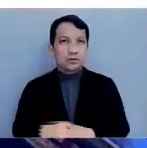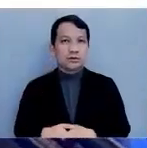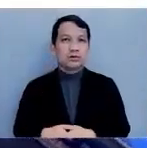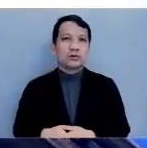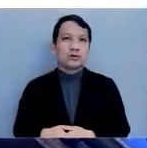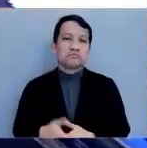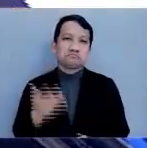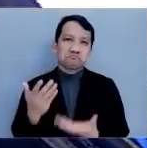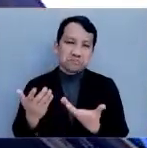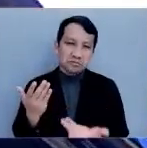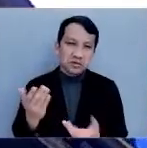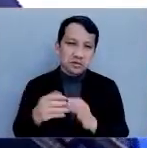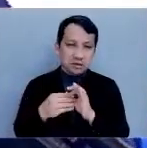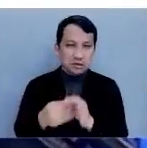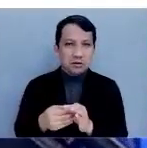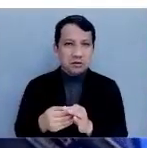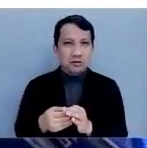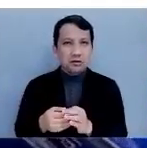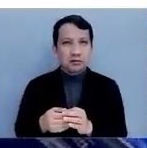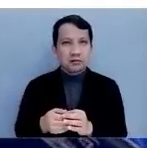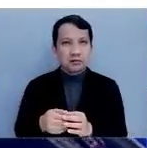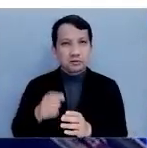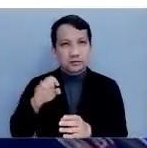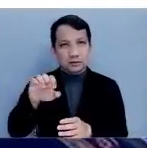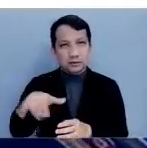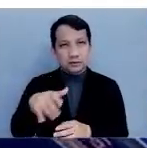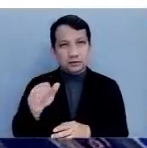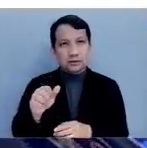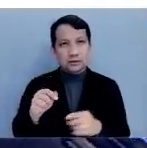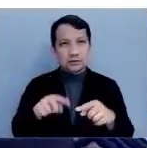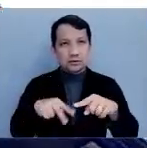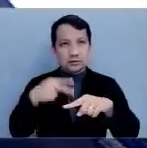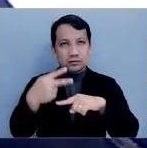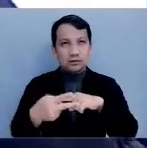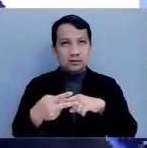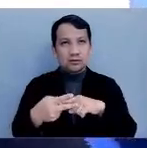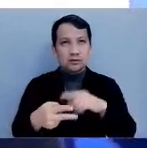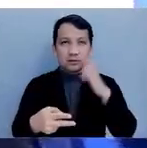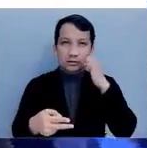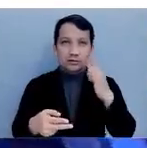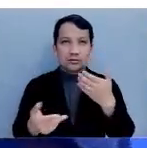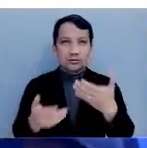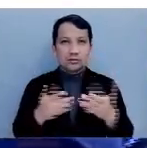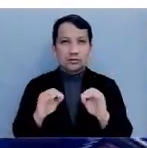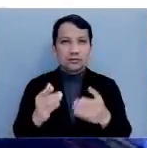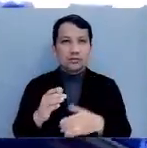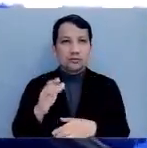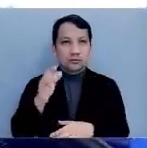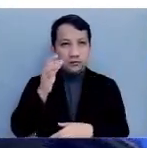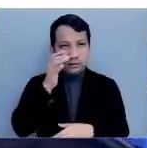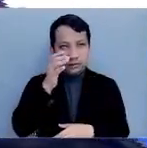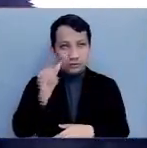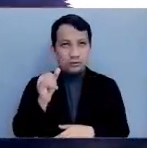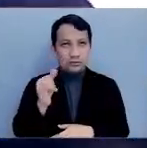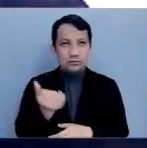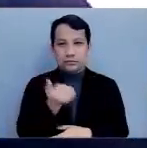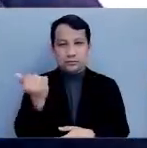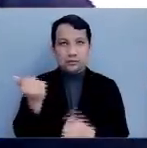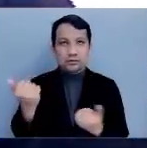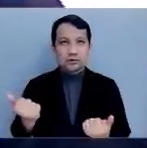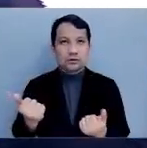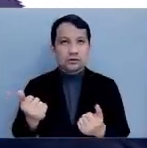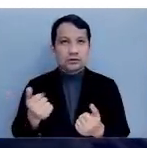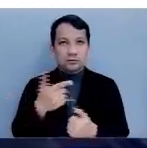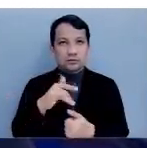maybe EJ Obiena, pole vault. Then you have your gymnastics. Even without Carlos Yulo, the other athletes from